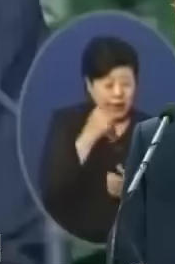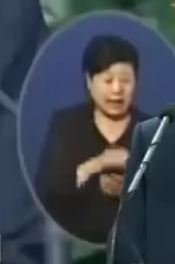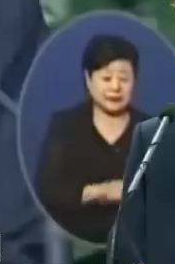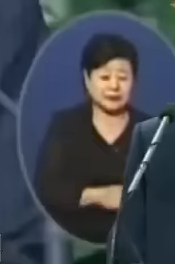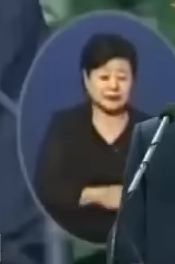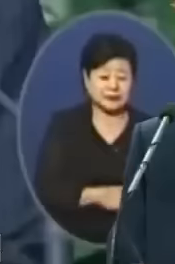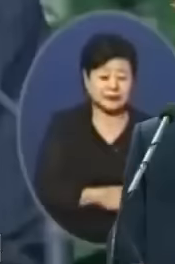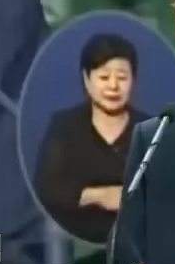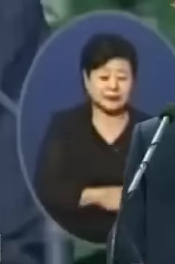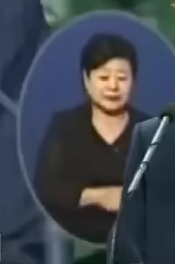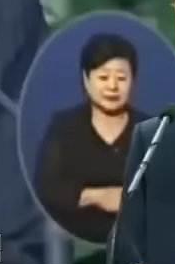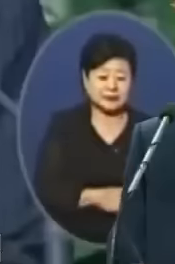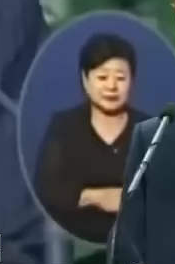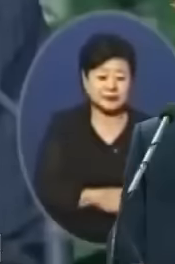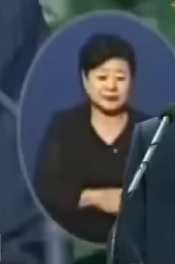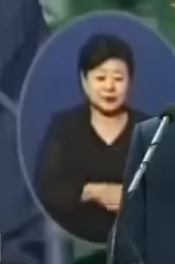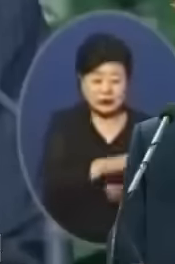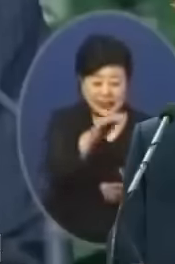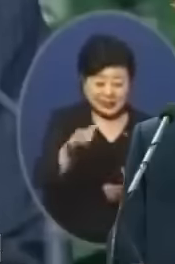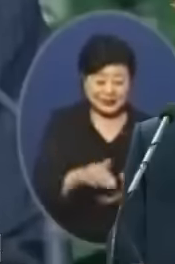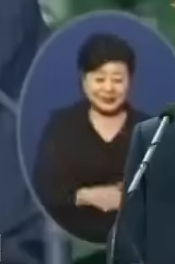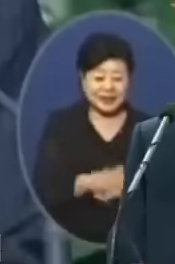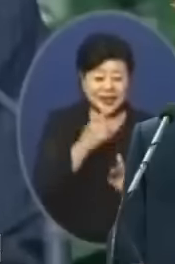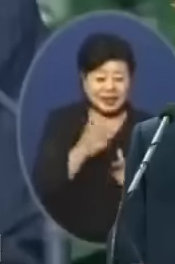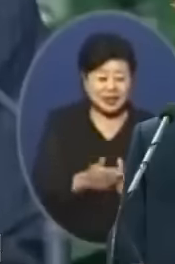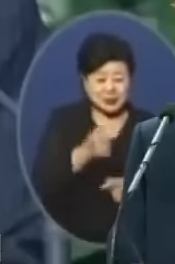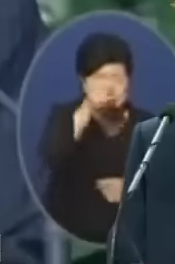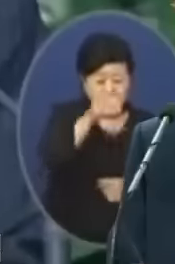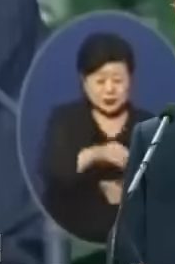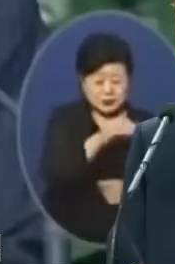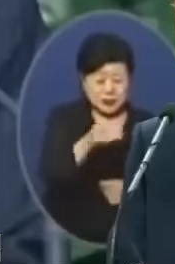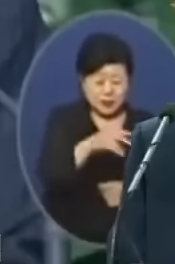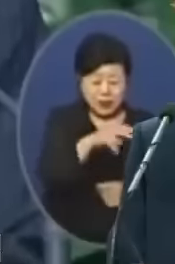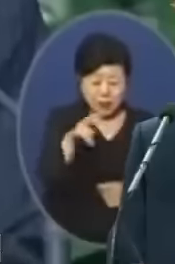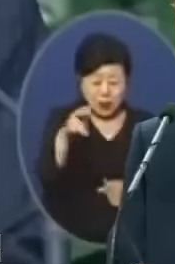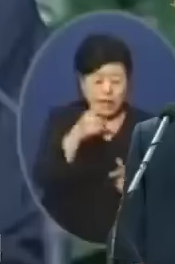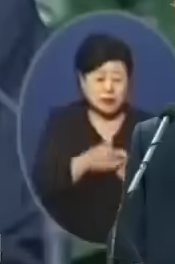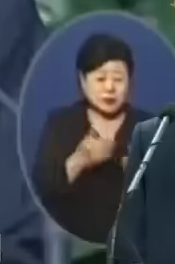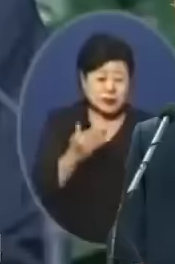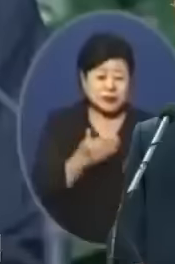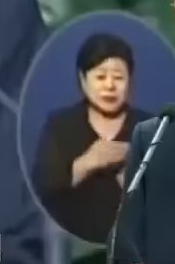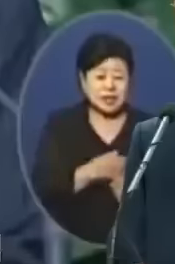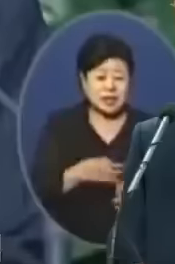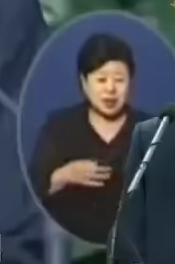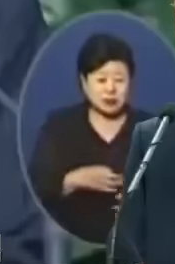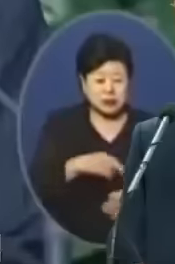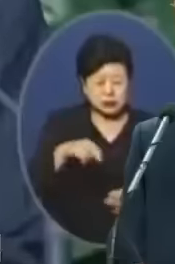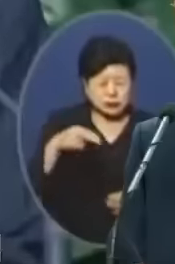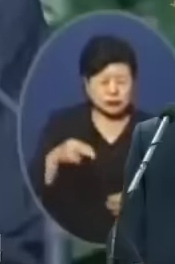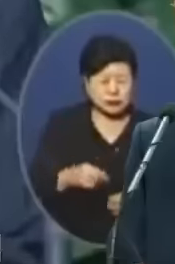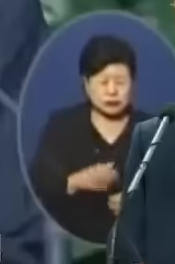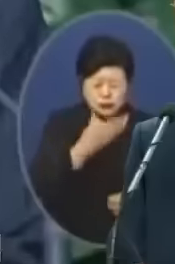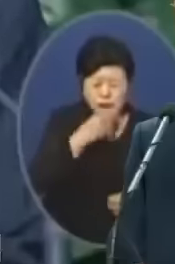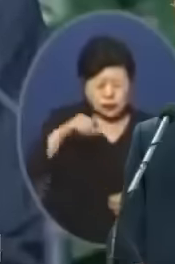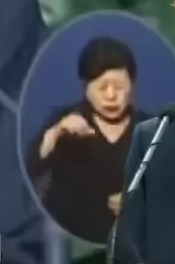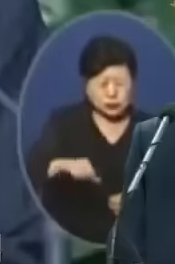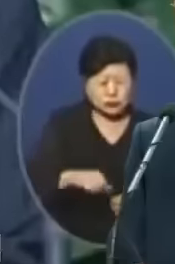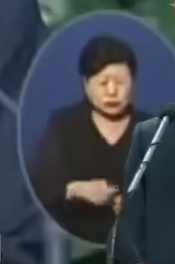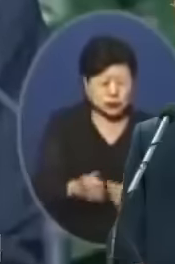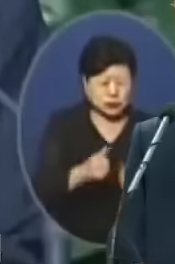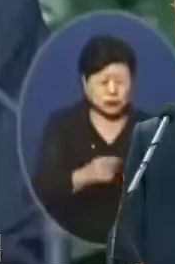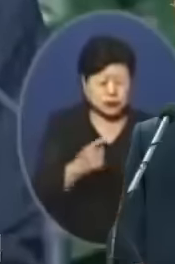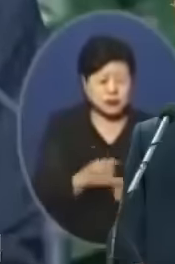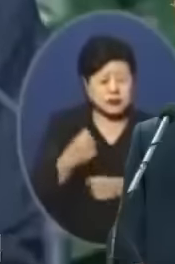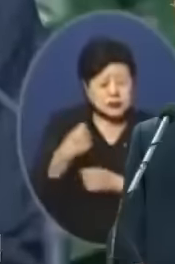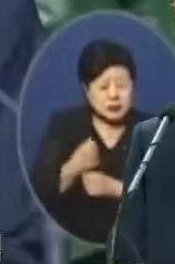없어요. 우리가 예수님 십자가를 바라보면 예수님이 나의 불의와 추악, 저주와 절망과 죽음을 대신